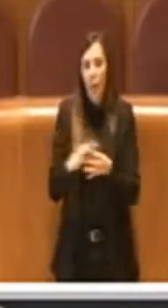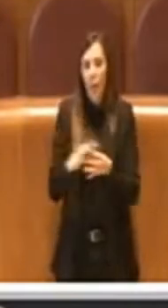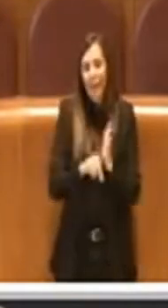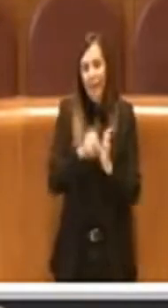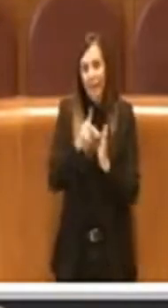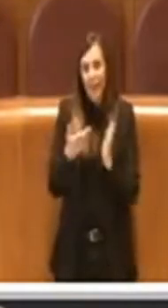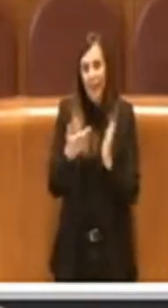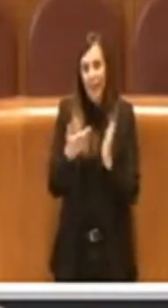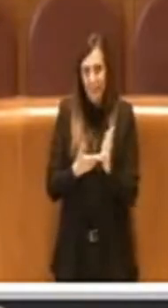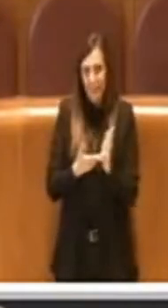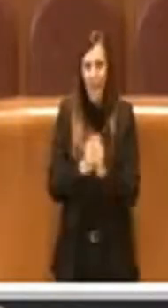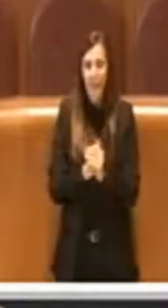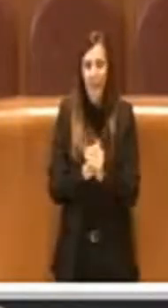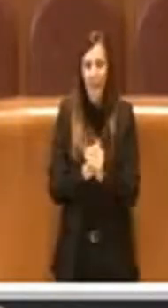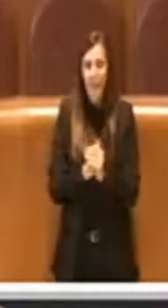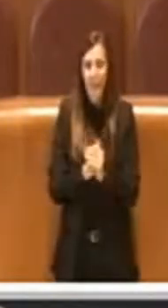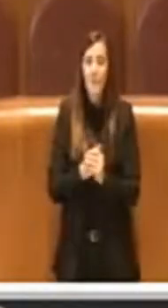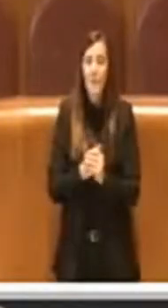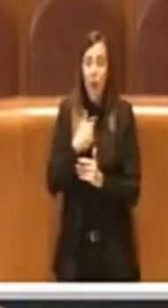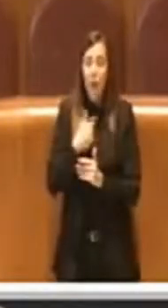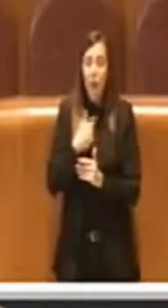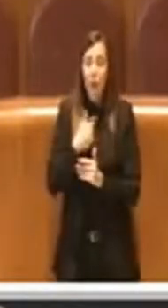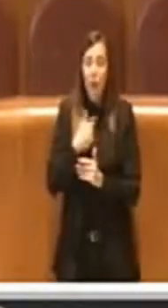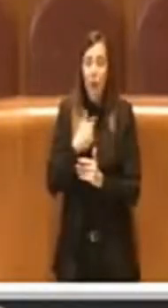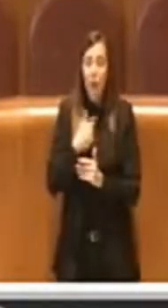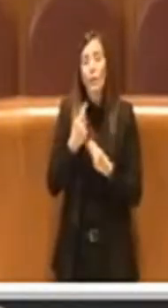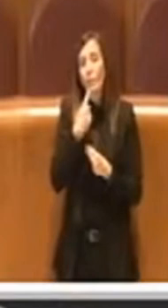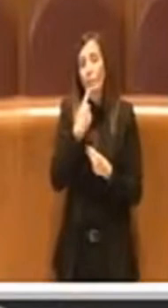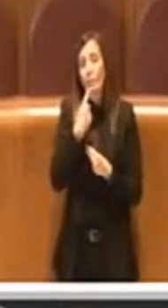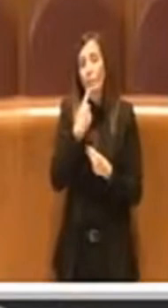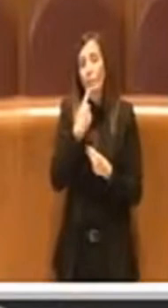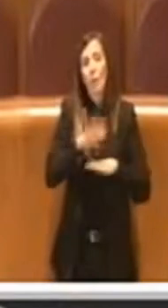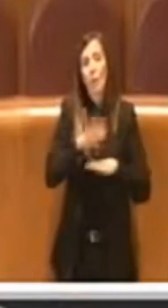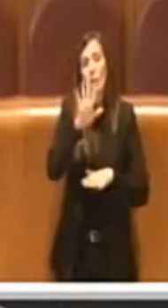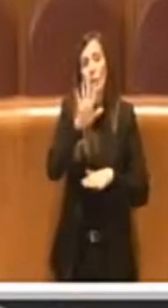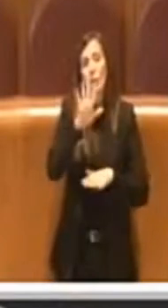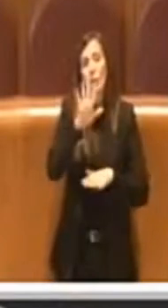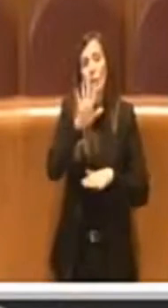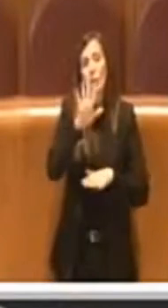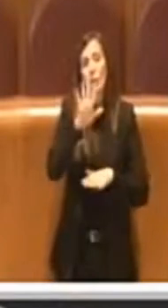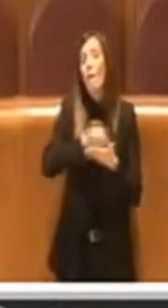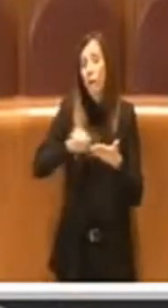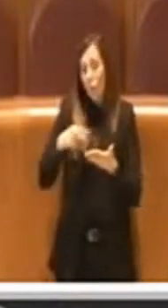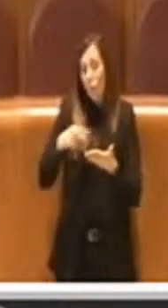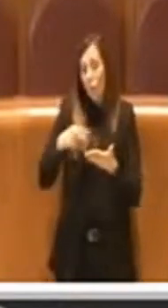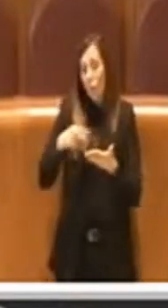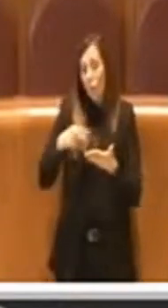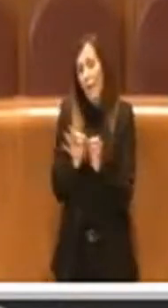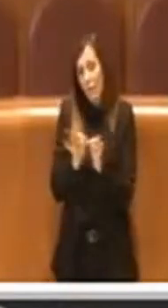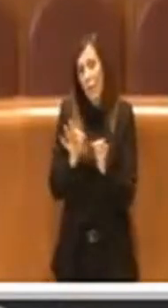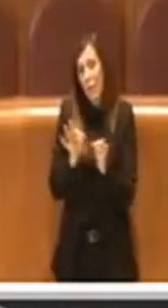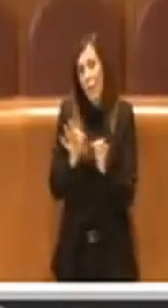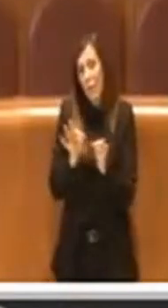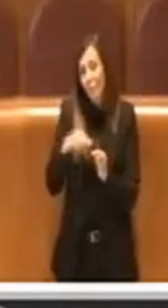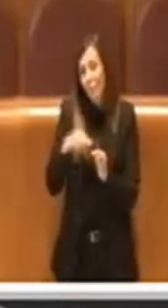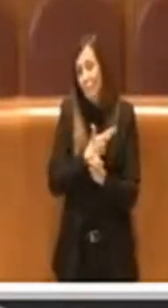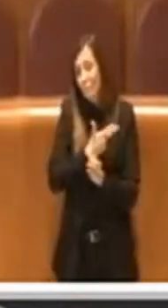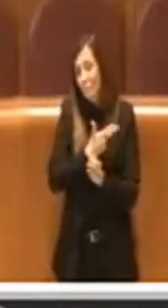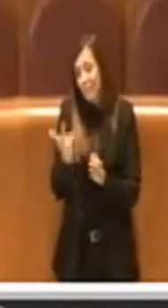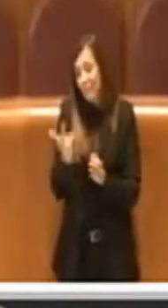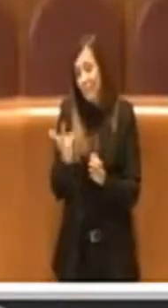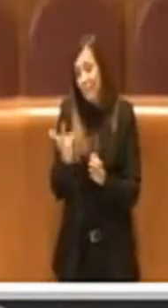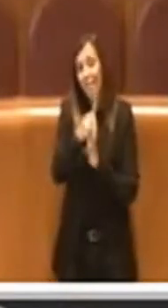dopodiché rassegno il voto favorevole del Movimento 5 Stelle nei confronti di queste delibere per tutte